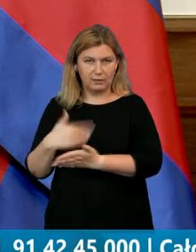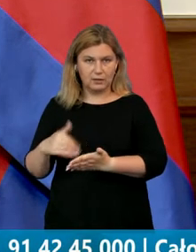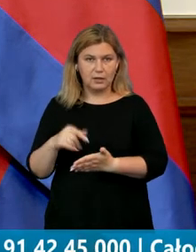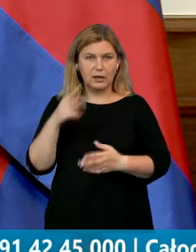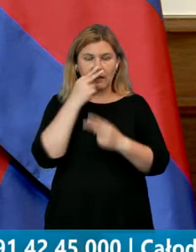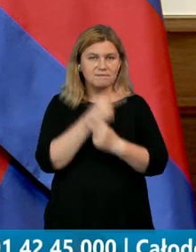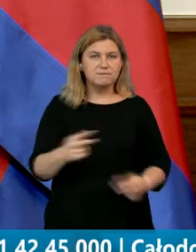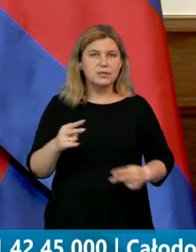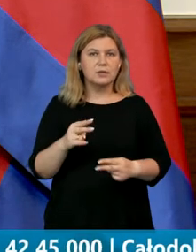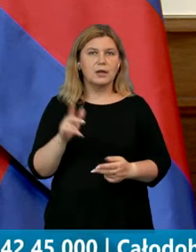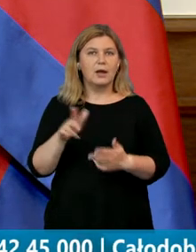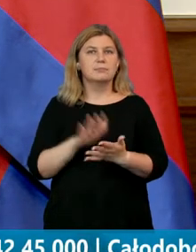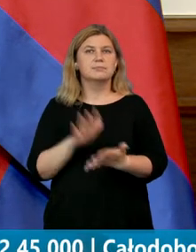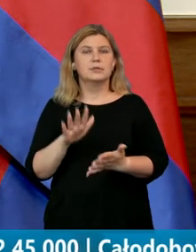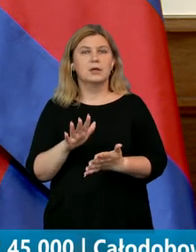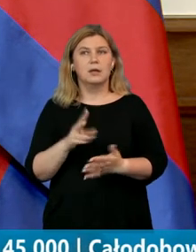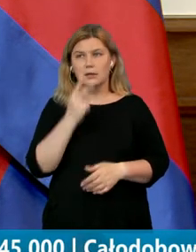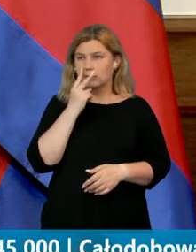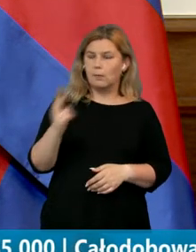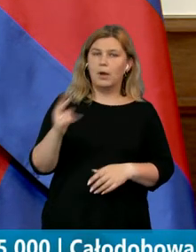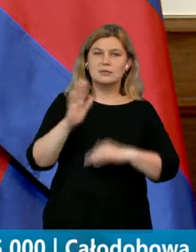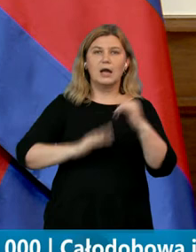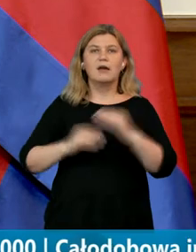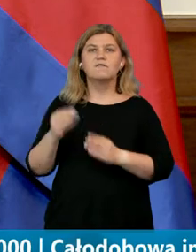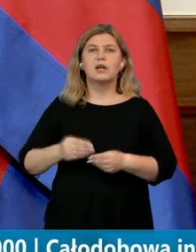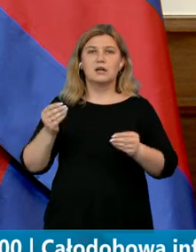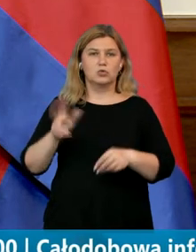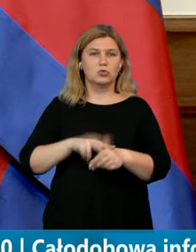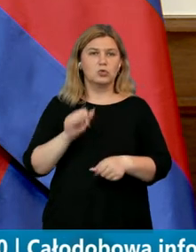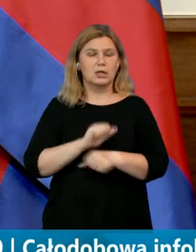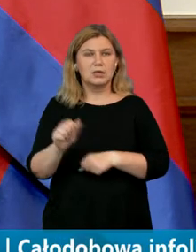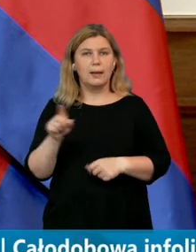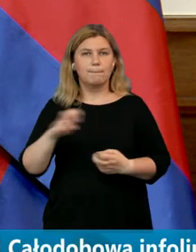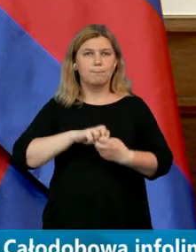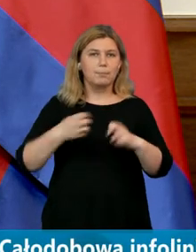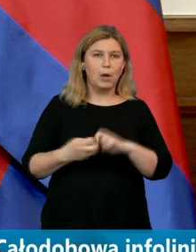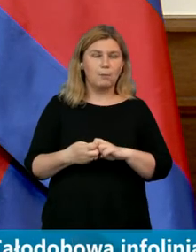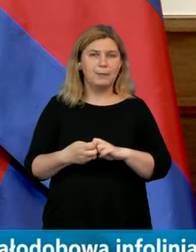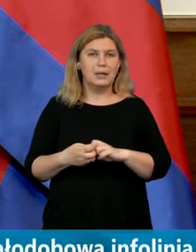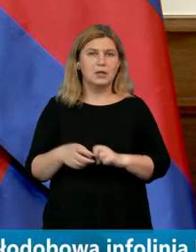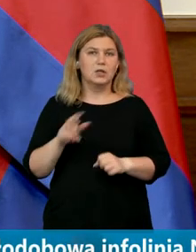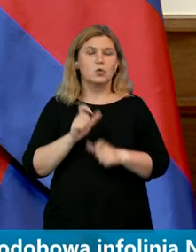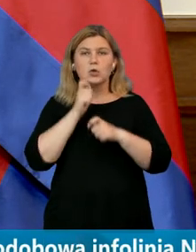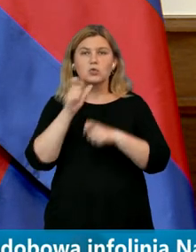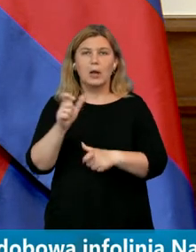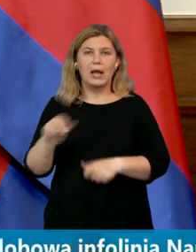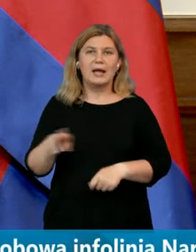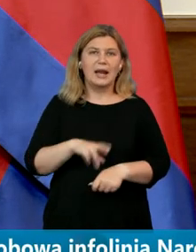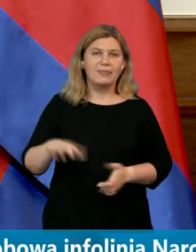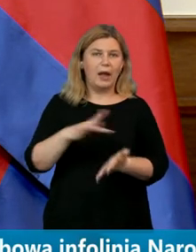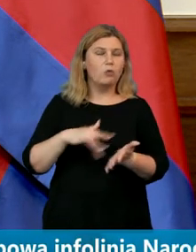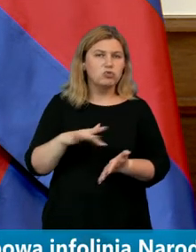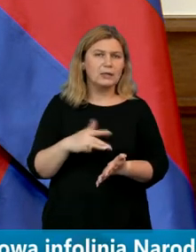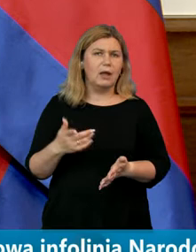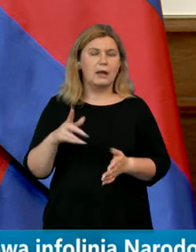wizyty mają charakter bardziej spojrzenia na inwestycje, które tam się dzieją, na jakieś problemy, które są zgłaszane czy przez Radę Osiedla, czy